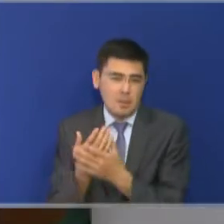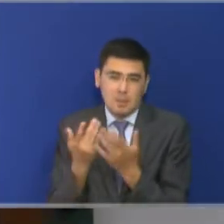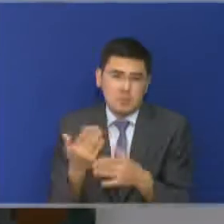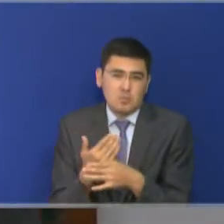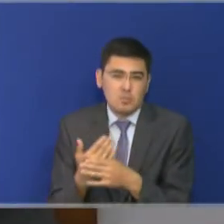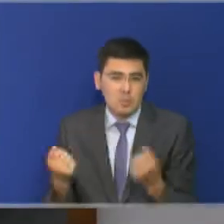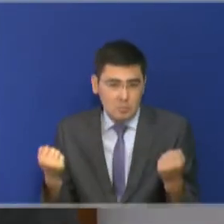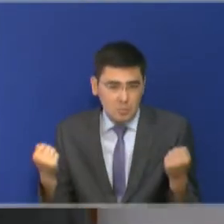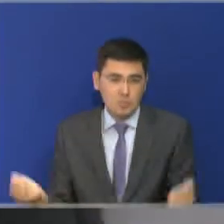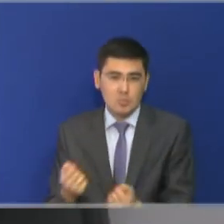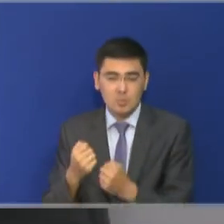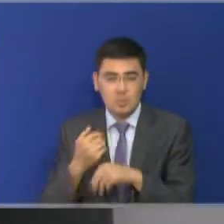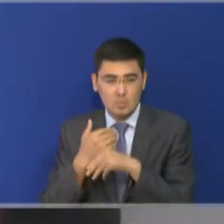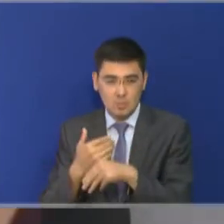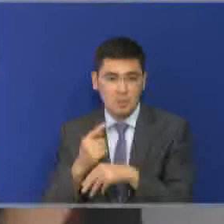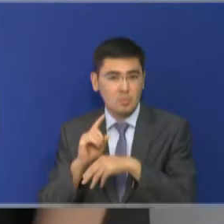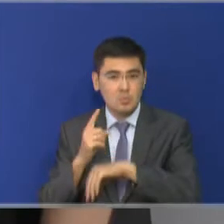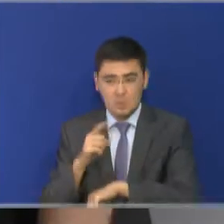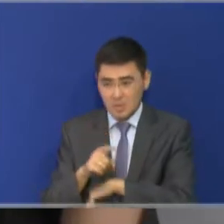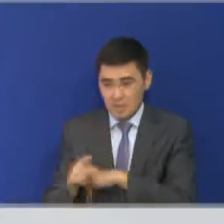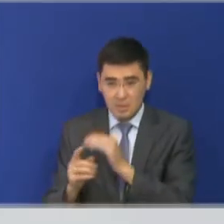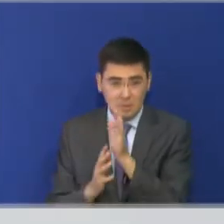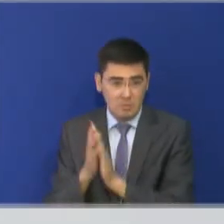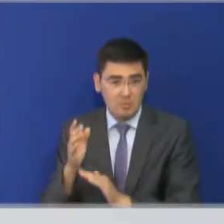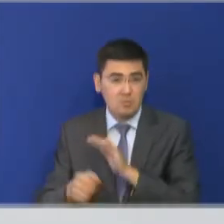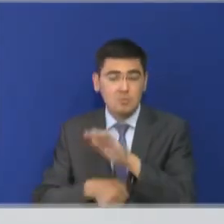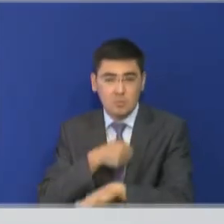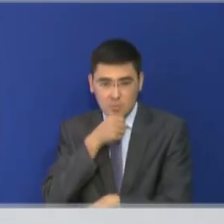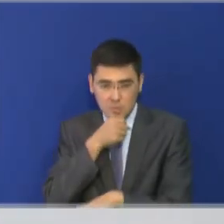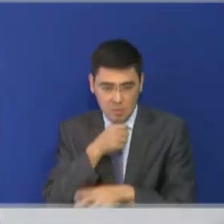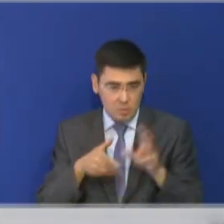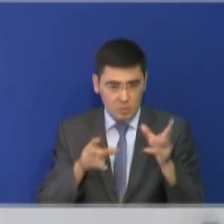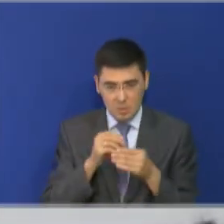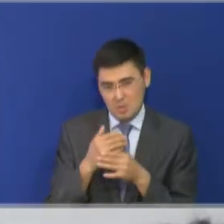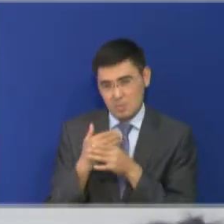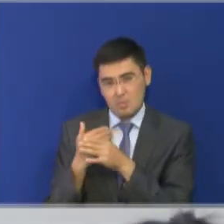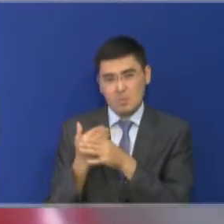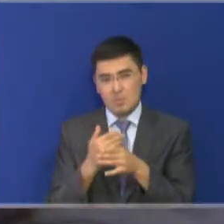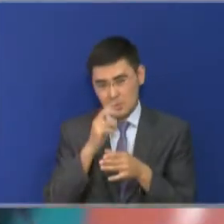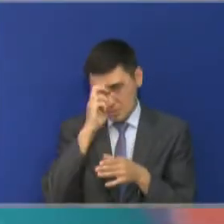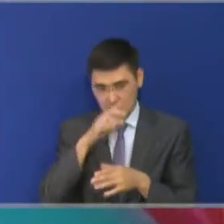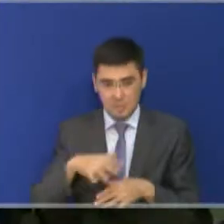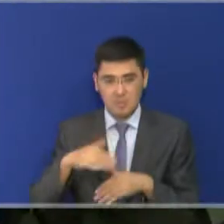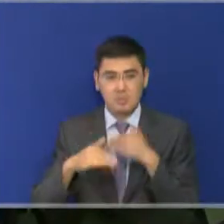созу. Өйткен олар еліміздің болашағы, дейді Шығыс өңірлік әскери тергеу басқармасының қызметкерлері.